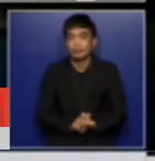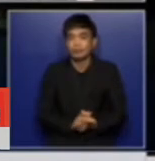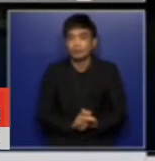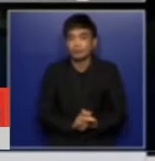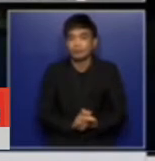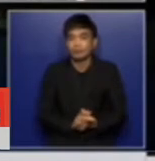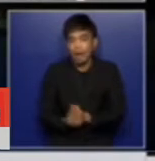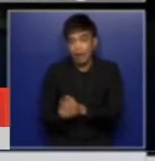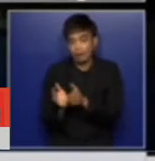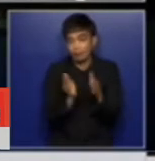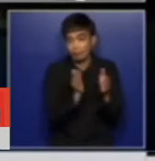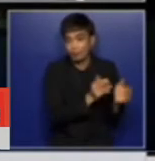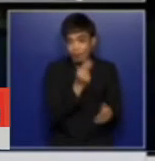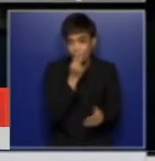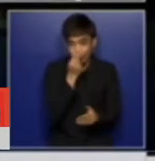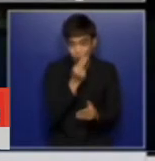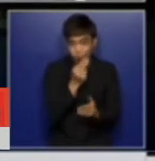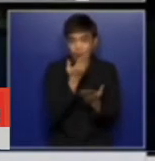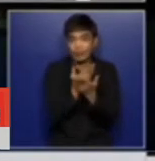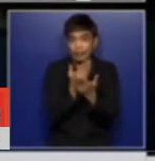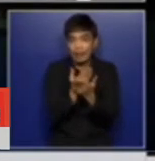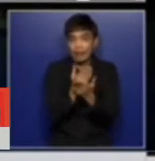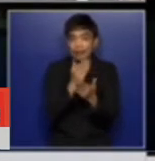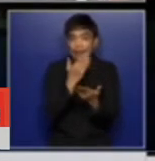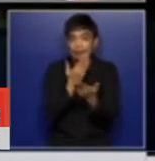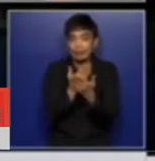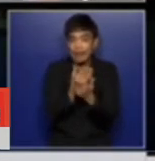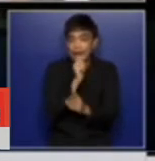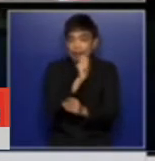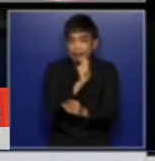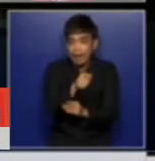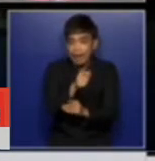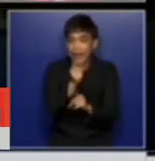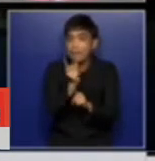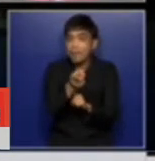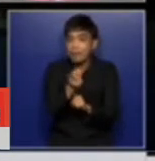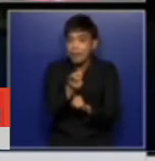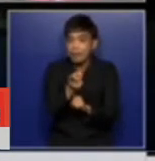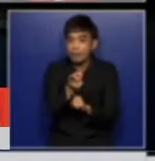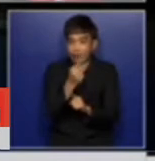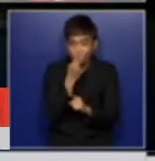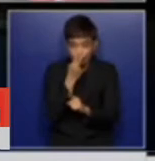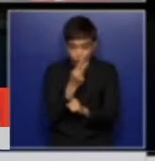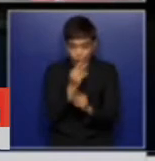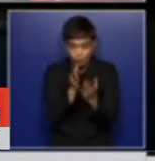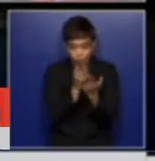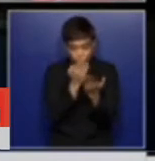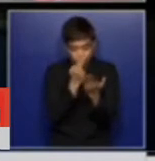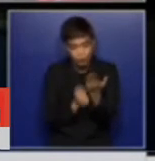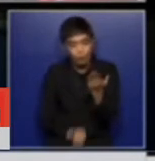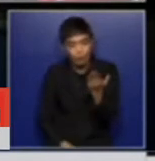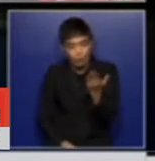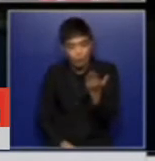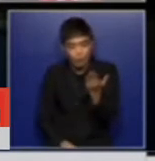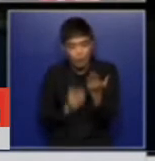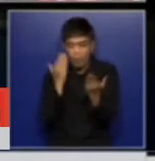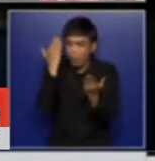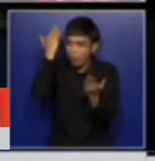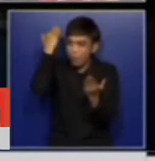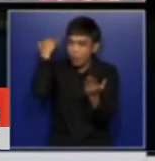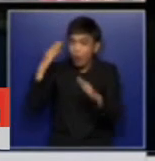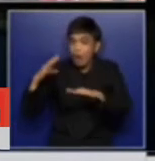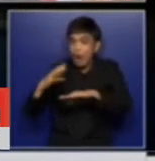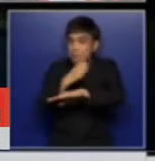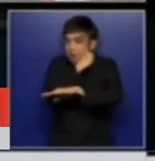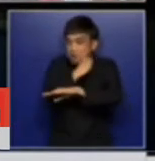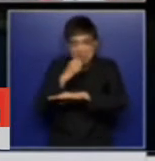ายจ่ายประจำนะครับที่อยู่ในหน้า80ช่องที่2เนี่ยเราจะพบครับว่านับตั้งแต่มีการยึดอำนาจการปกคร